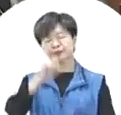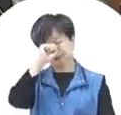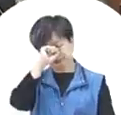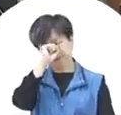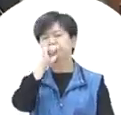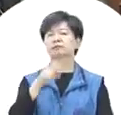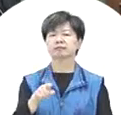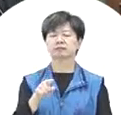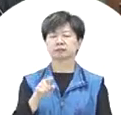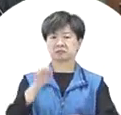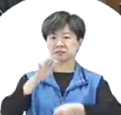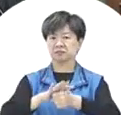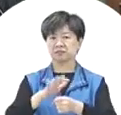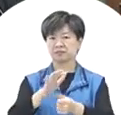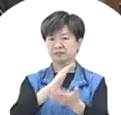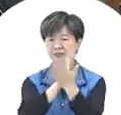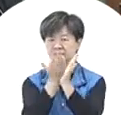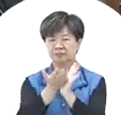补贴，